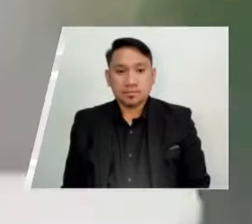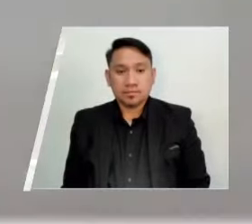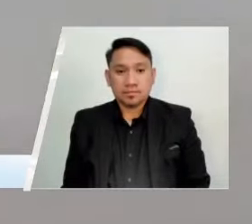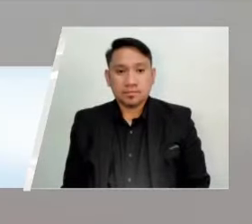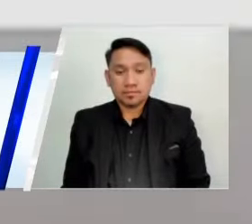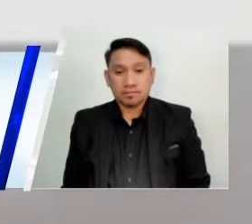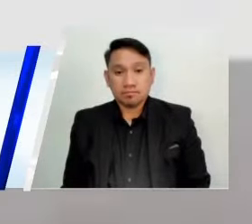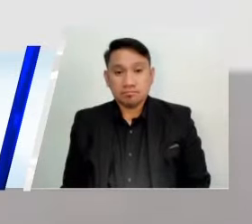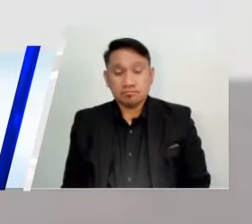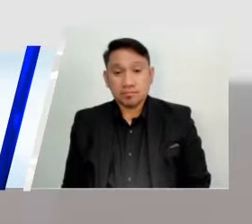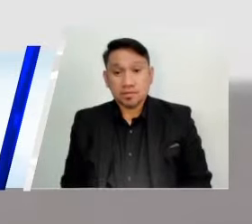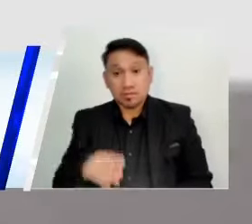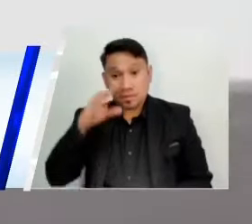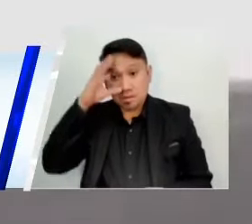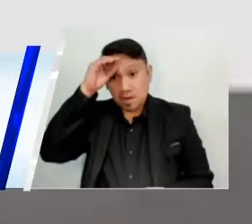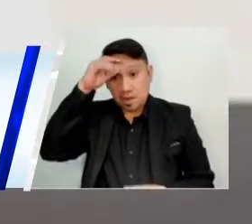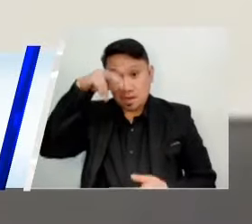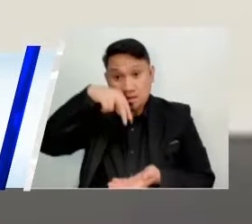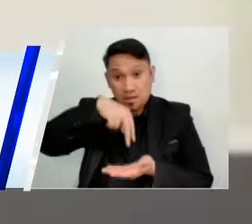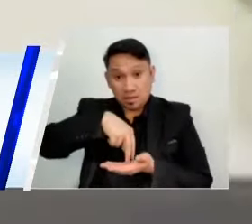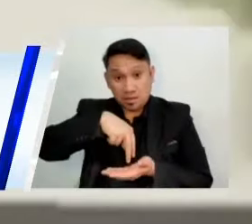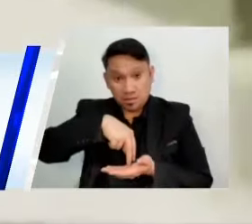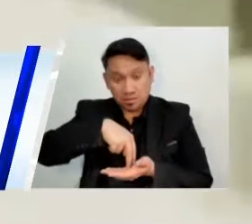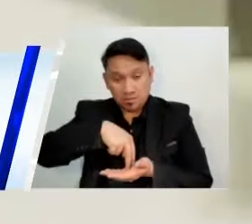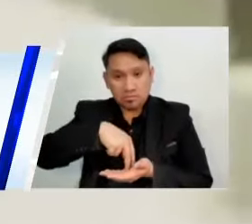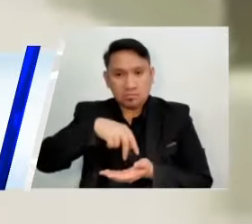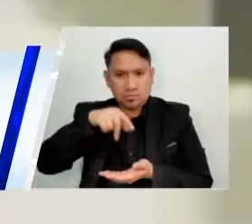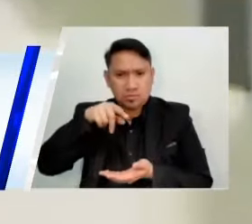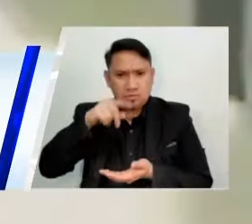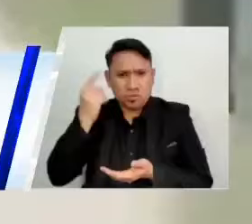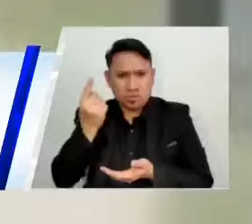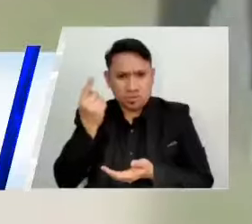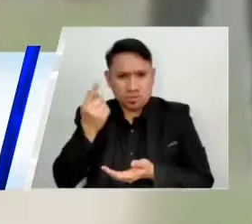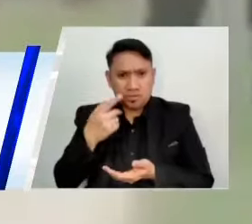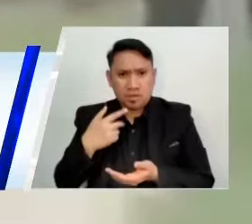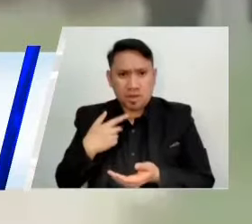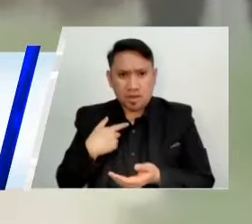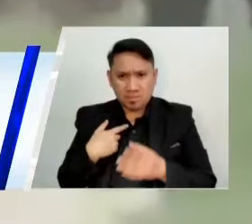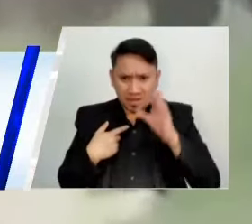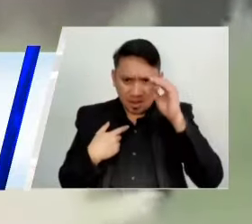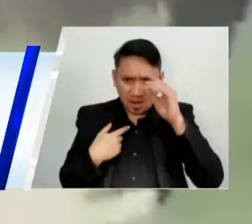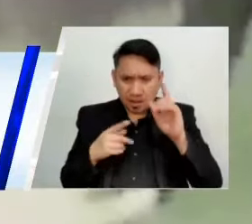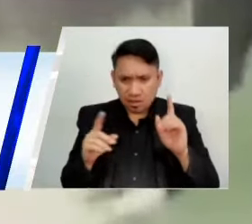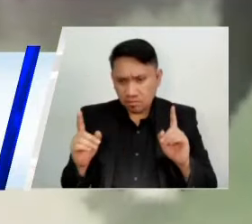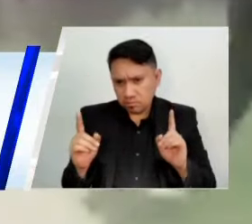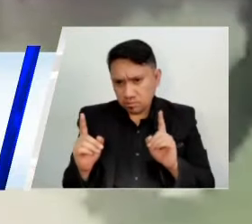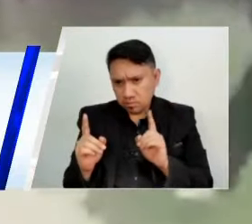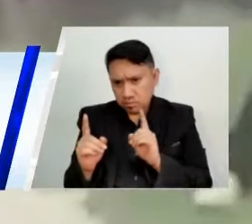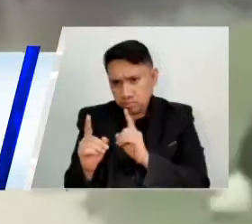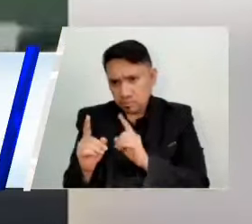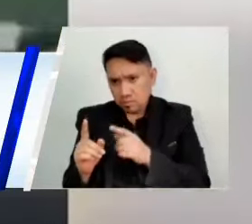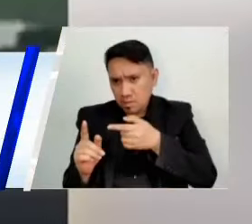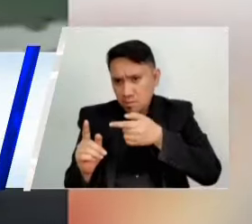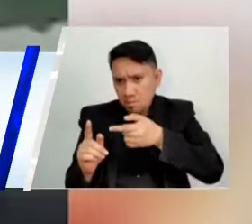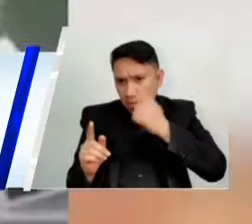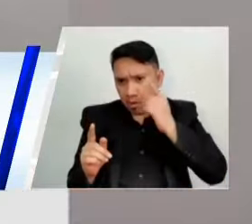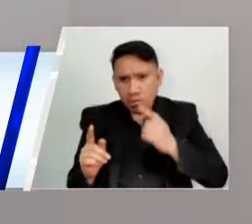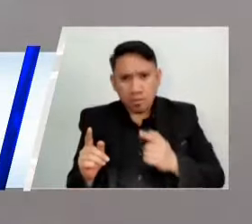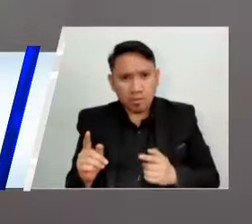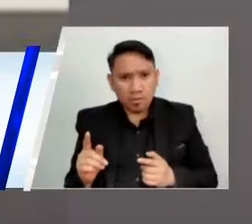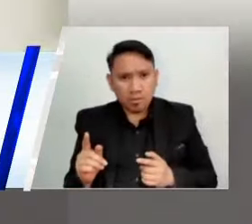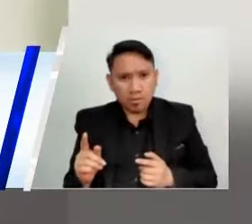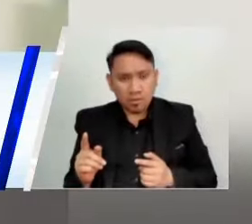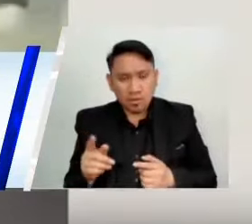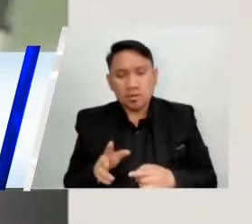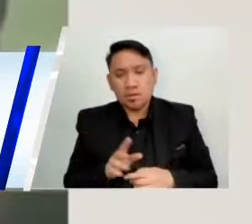Nakatayo lang ang lalaking yan sa gilid ng kalsada sa Pangasinan nang lapitan siya ng isa pang lalaki at barilin. Naglakad